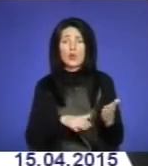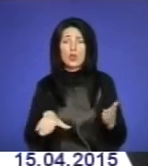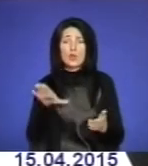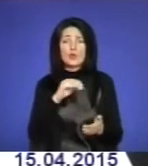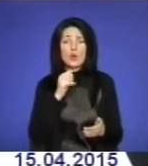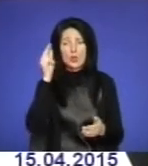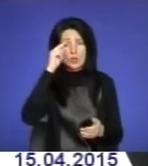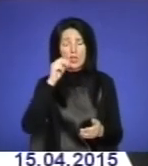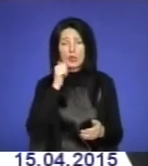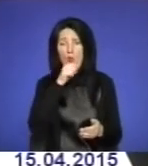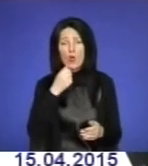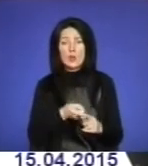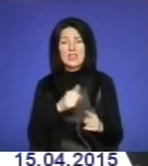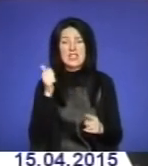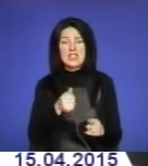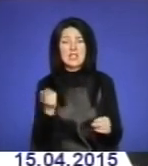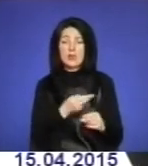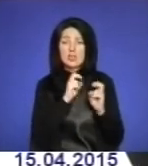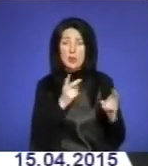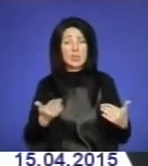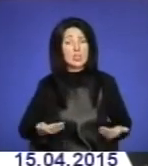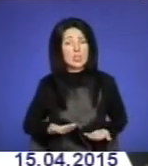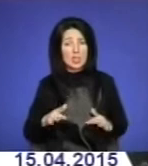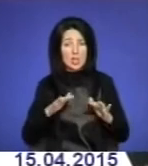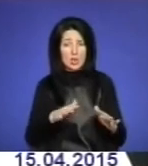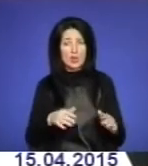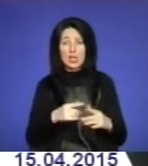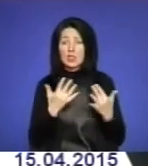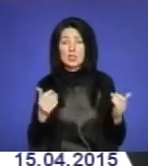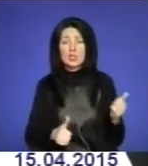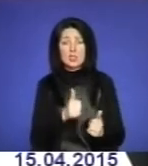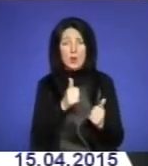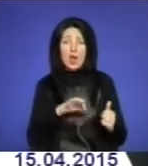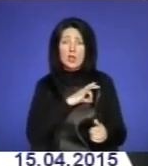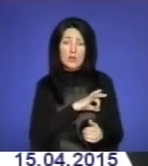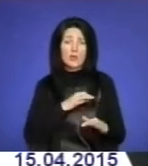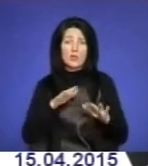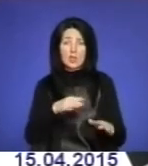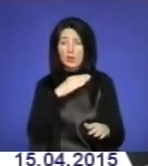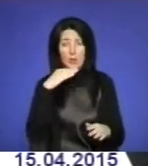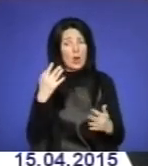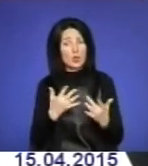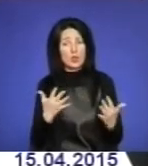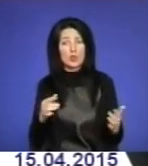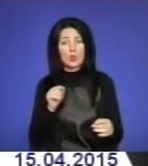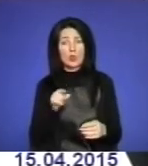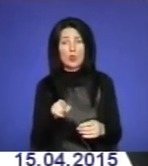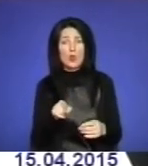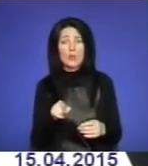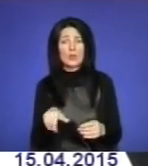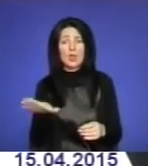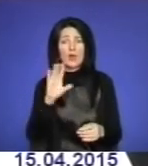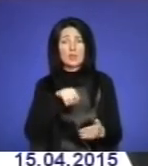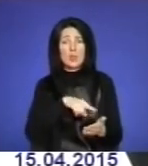тижні безпеки життєдіяльності, це різноманітні змагання, це виховні заходи і багато-багато іншого. Тому всі